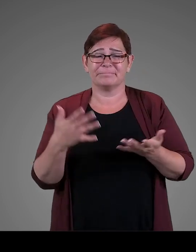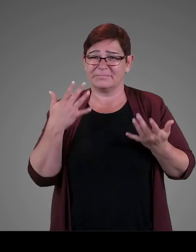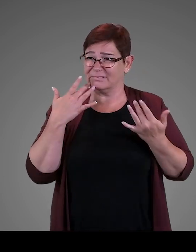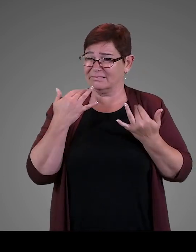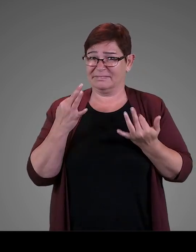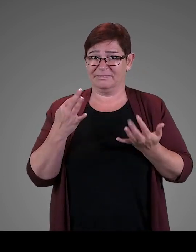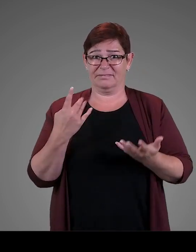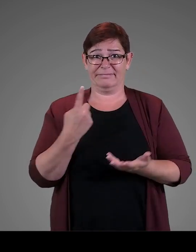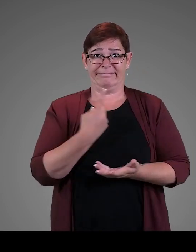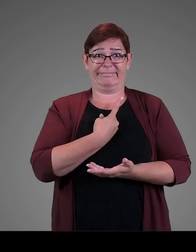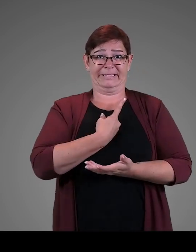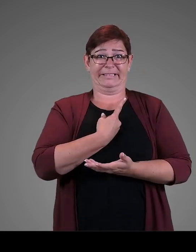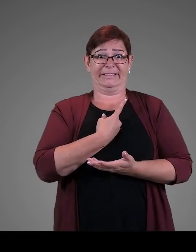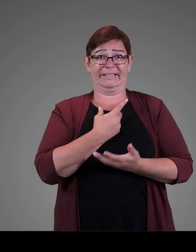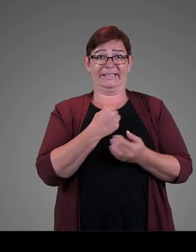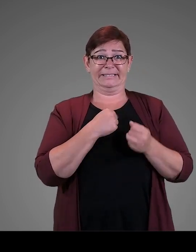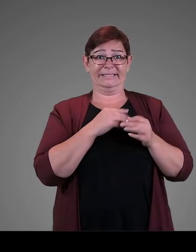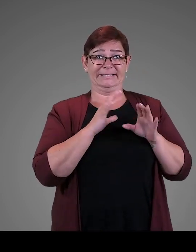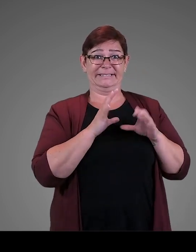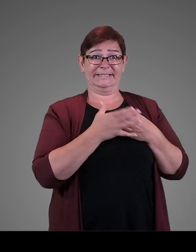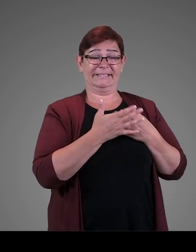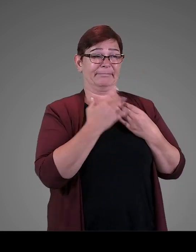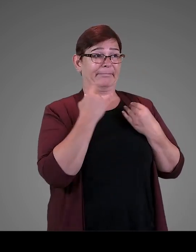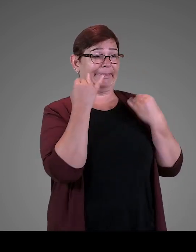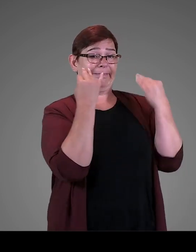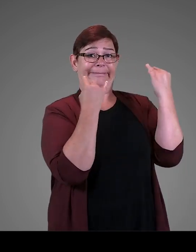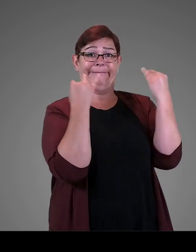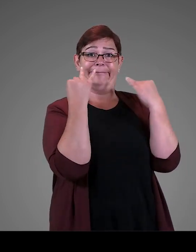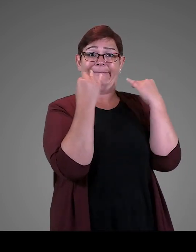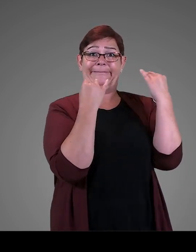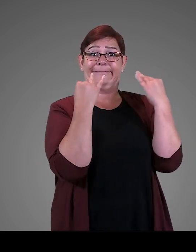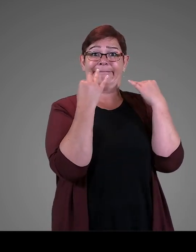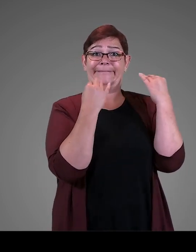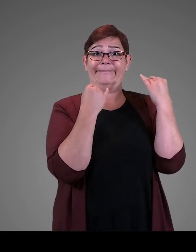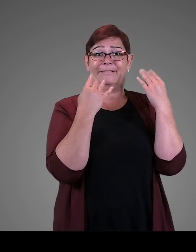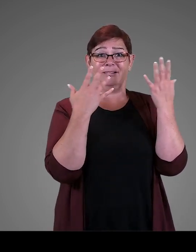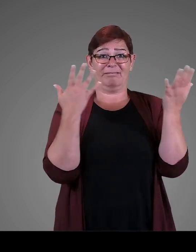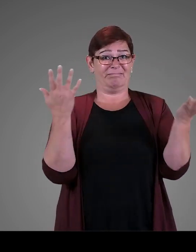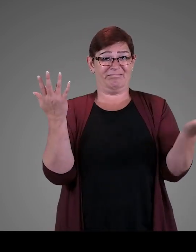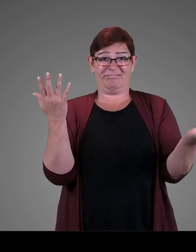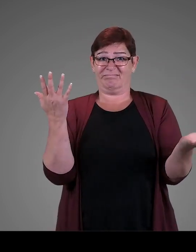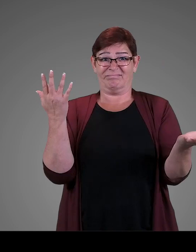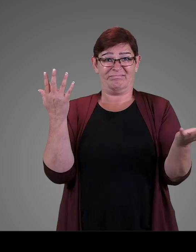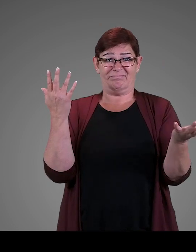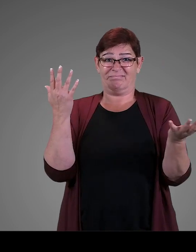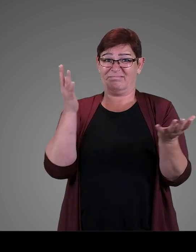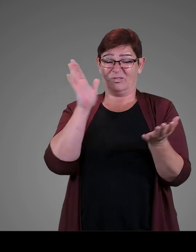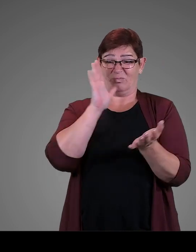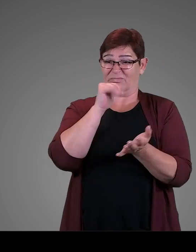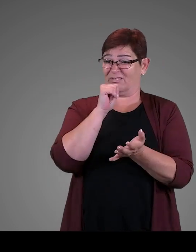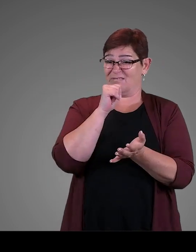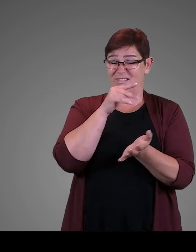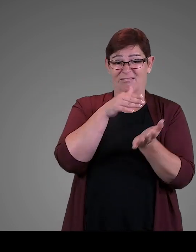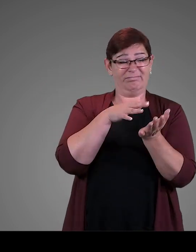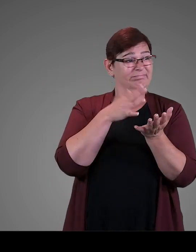juste moi puis l'équipe qui réfléchissons à ça, ça ne va pas refléter non plus